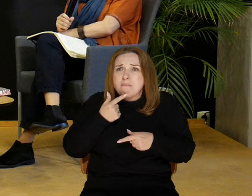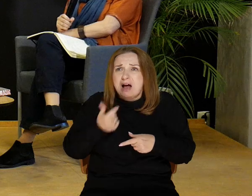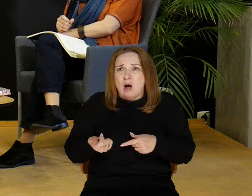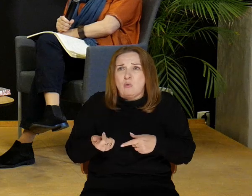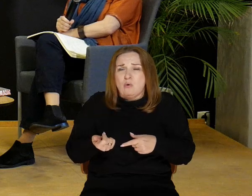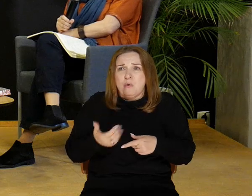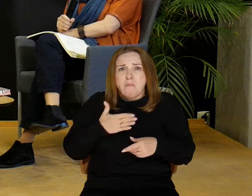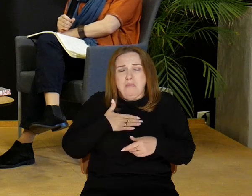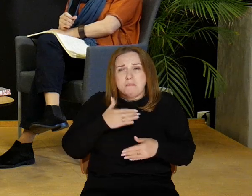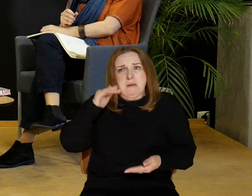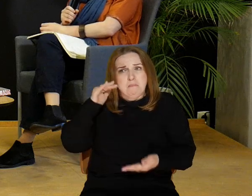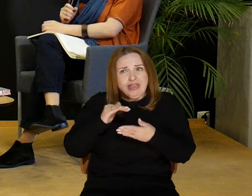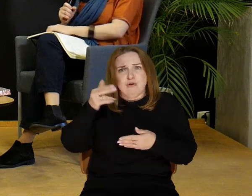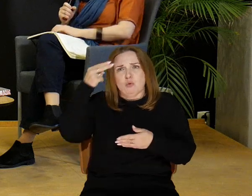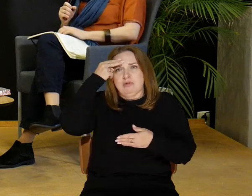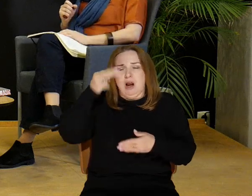trochę gorsza może.